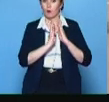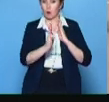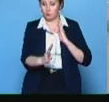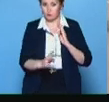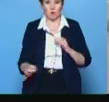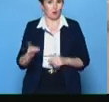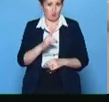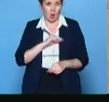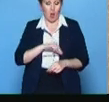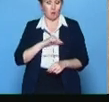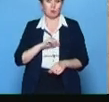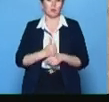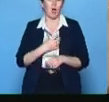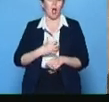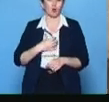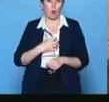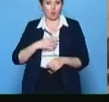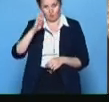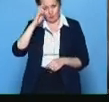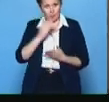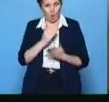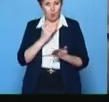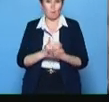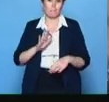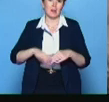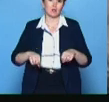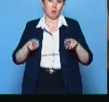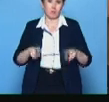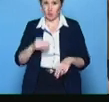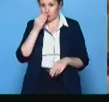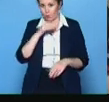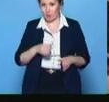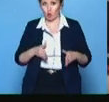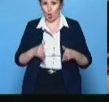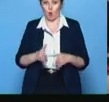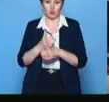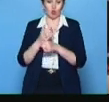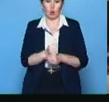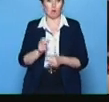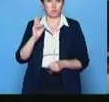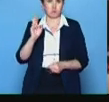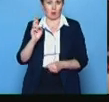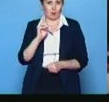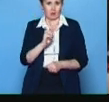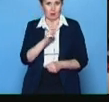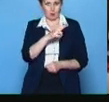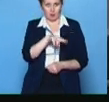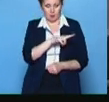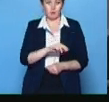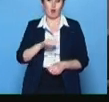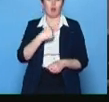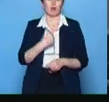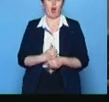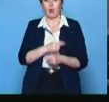республики федеральной программе «Безопасные и качественные дороги» – БКД, если коротко. Как реализуется проект, лично оценивает глава Росавтодора